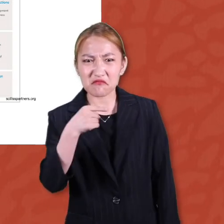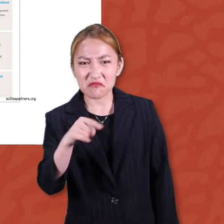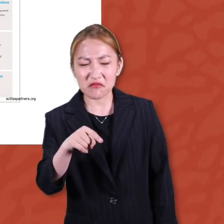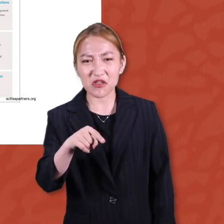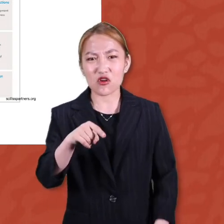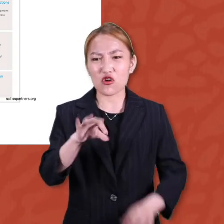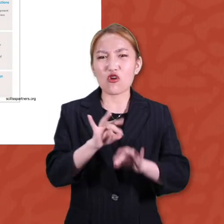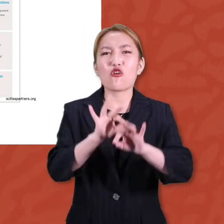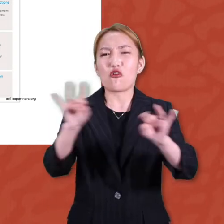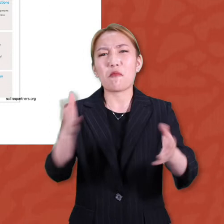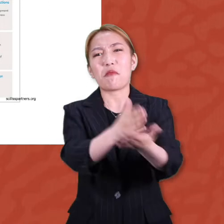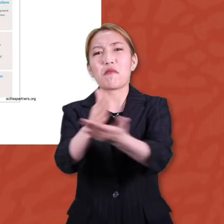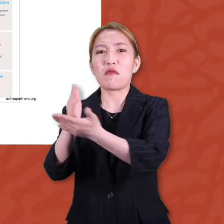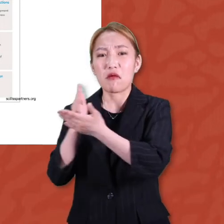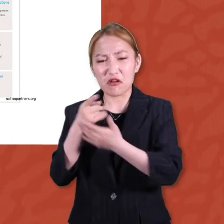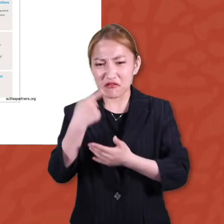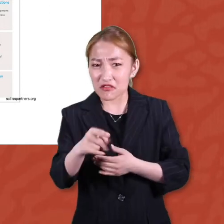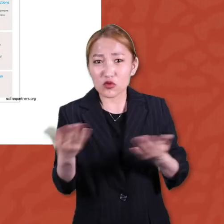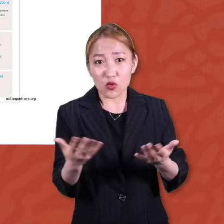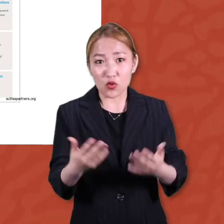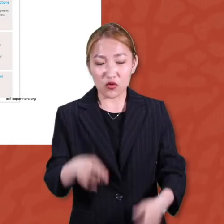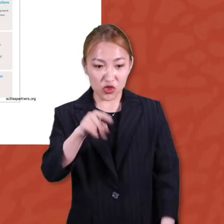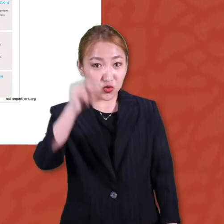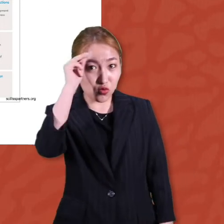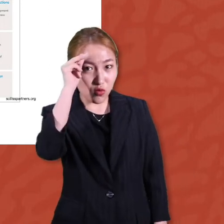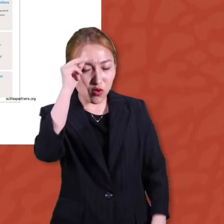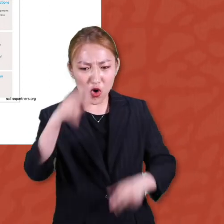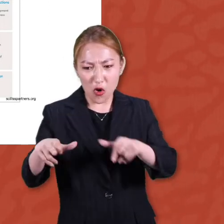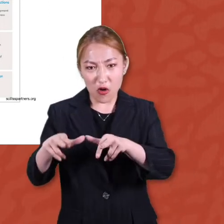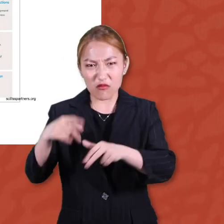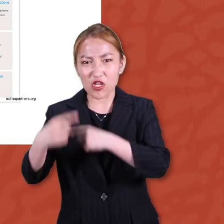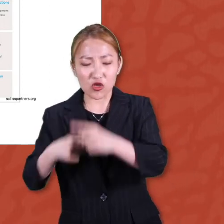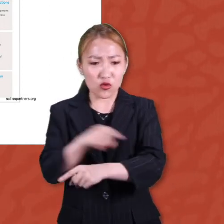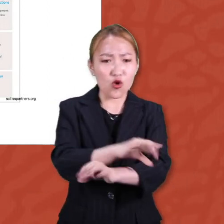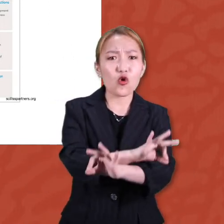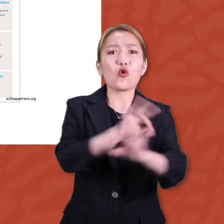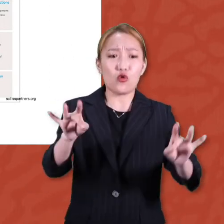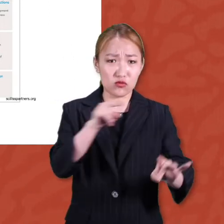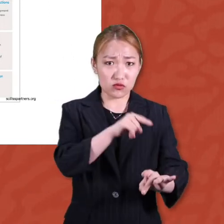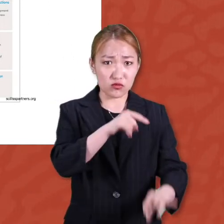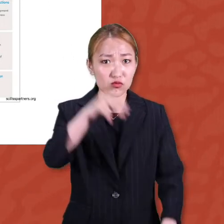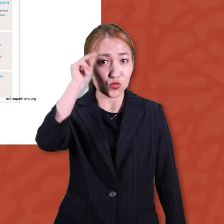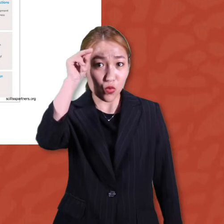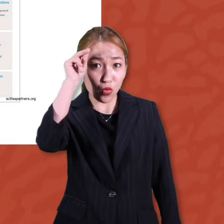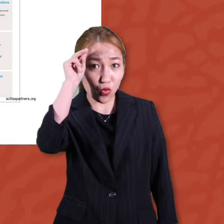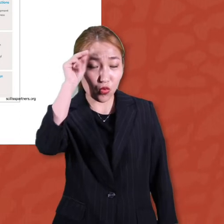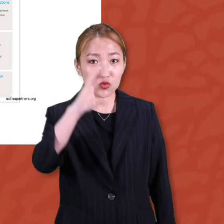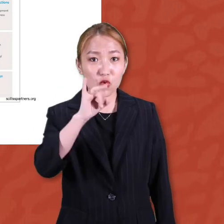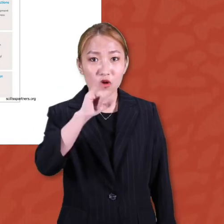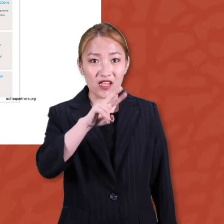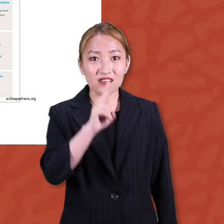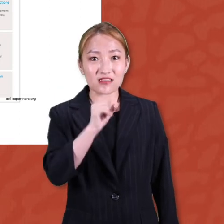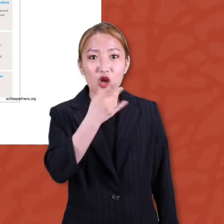Суралцахуйн түгээмэл загвар нь суралцахуйн ялгааг хөгжлийн бэрхшээл гэхээсээ илүү өөр байдал гэж үздэг. Суралцахуйн